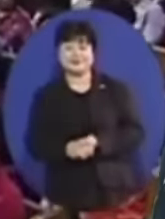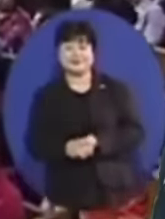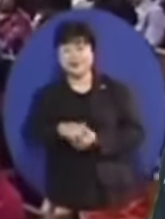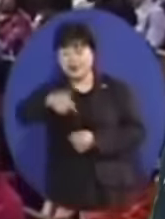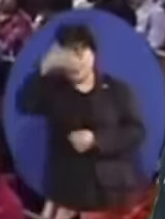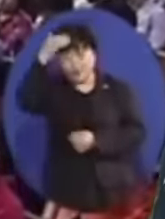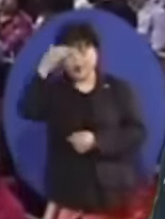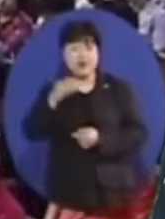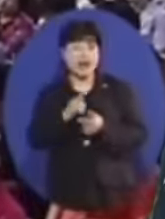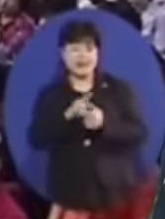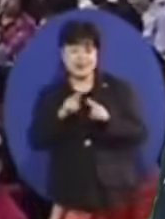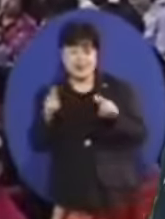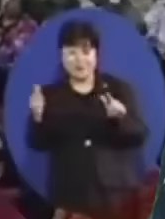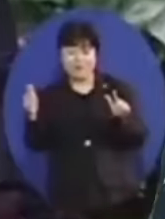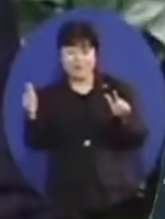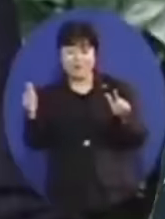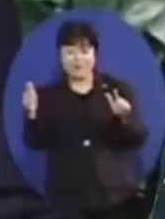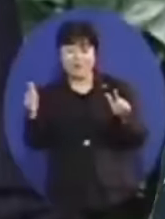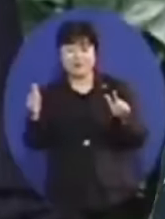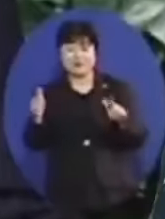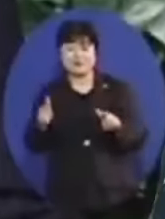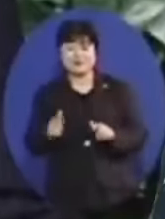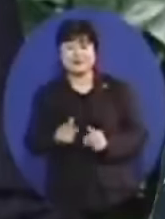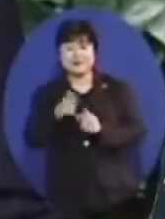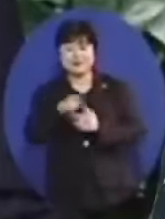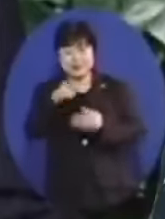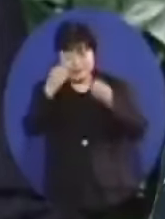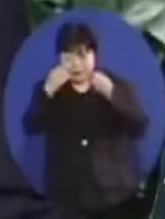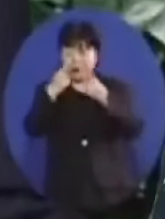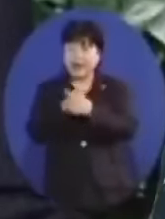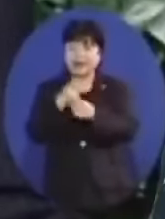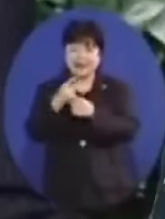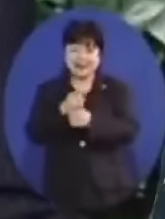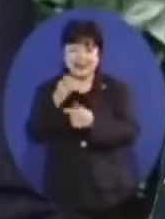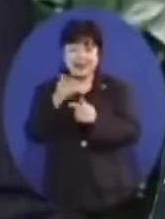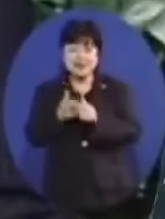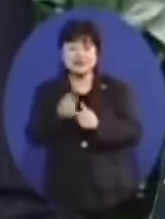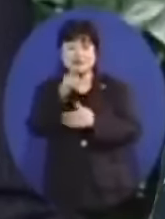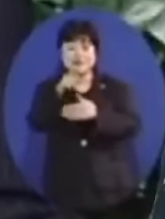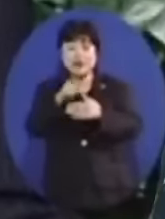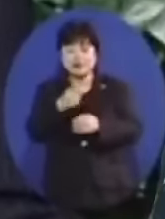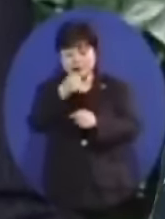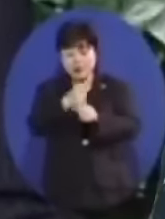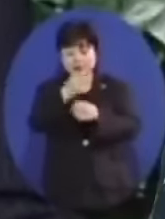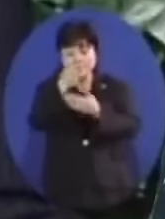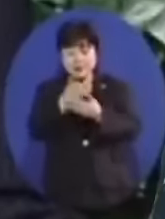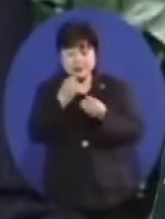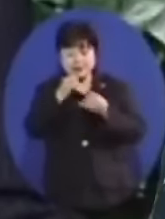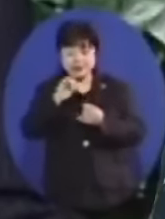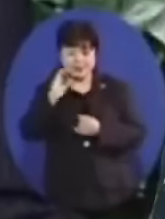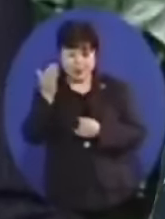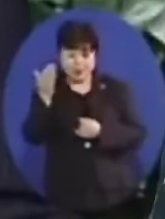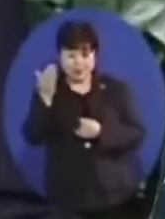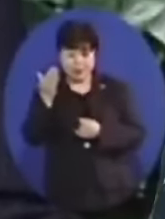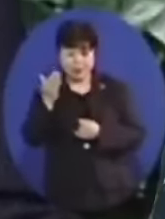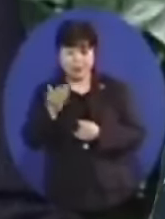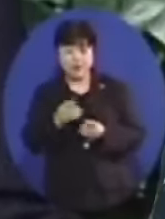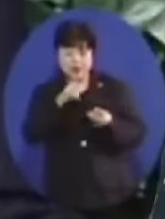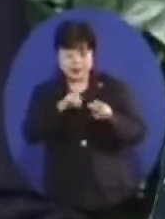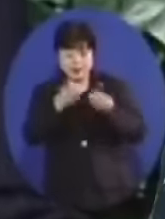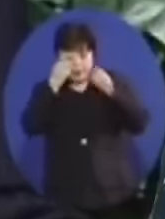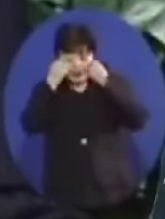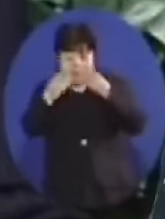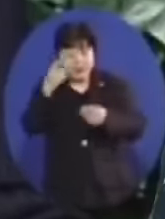과거 사람이 아닙니다, 여러분. 여러분 그리스도 안에서 새 사람입니다. 예수님 안에서 지연받은 새 사람이니까 새 사람처럼 생각해야